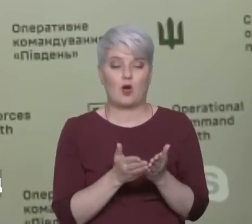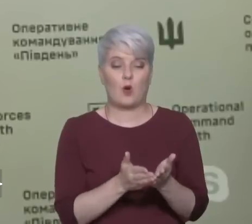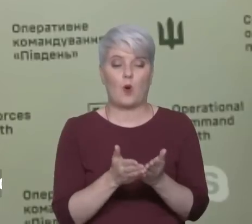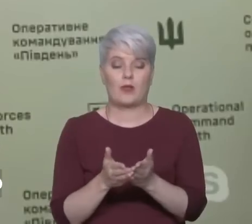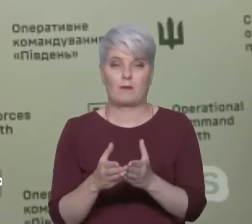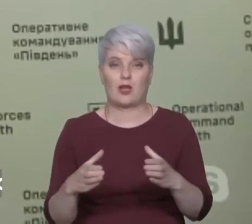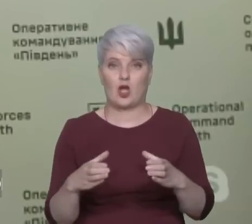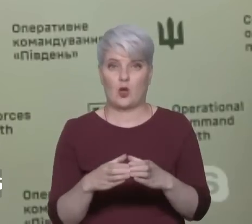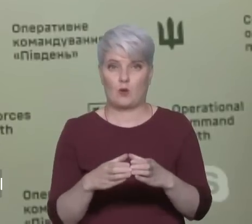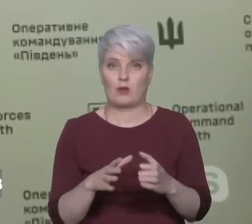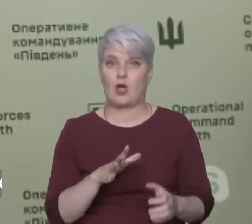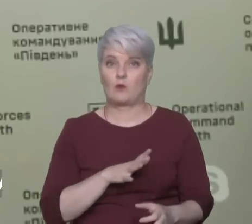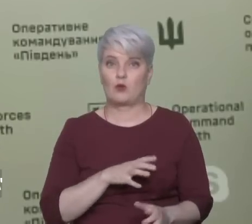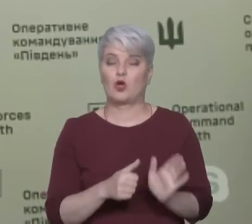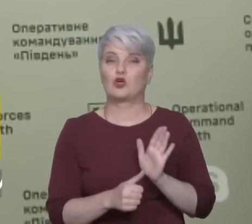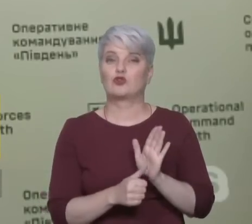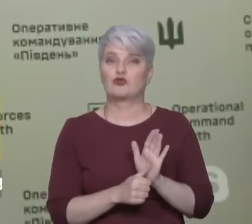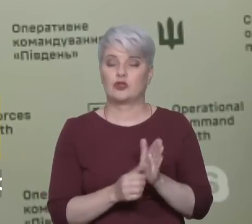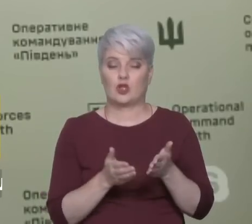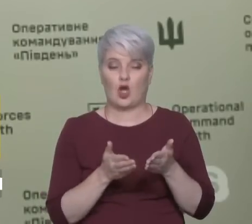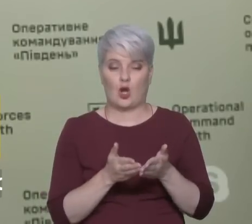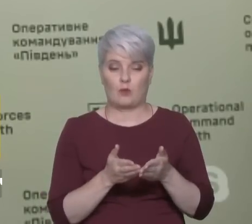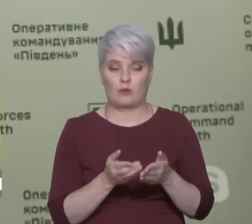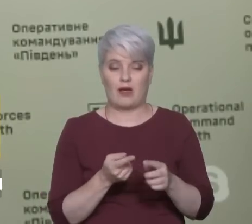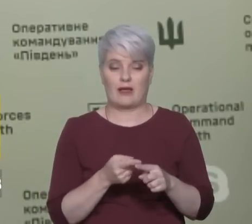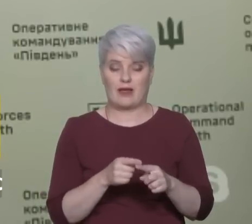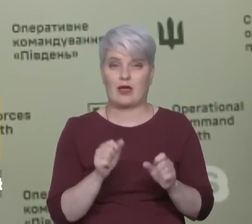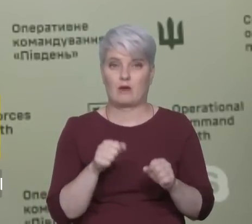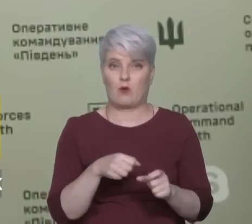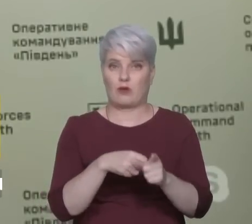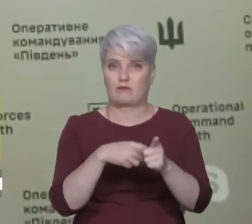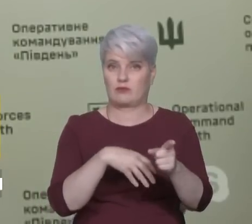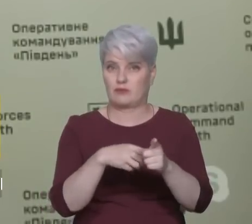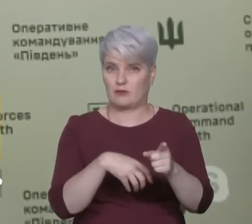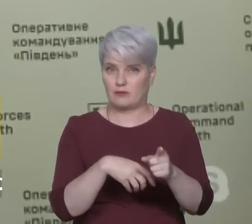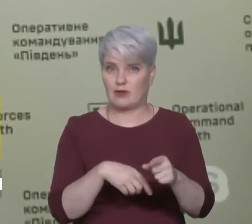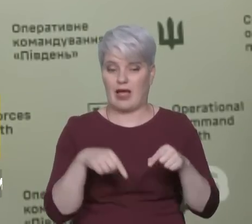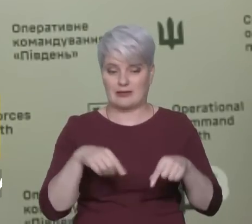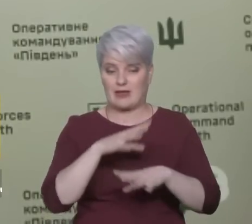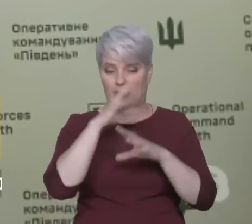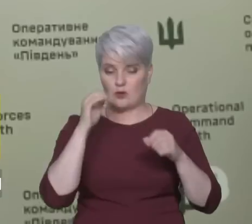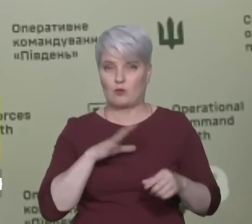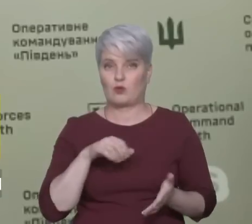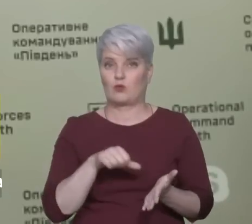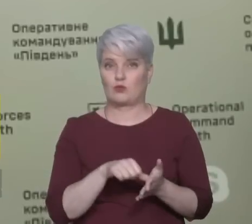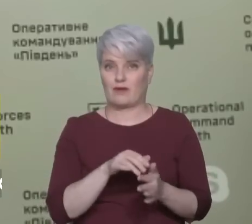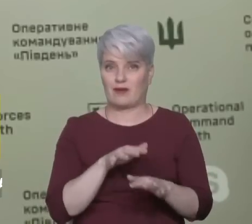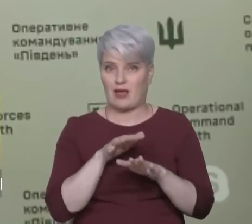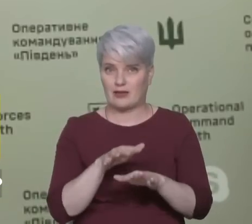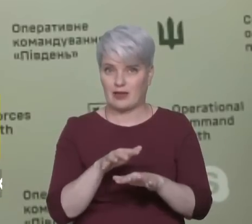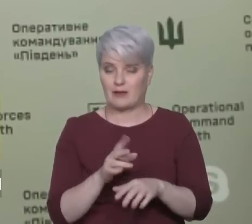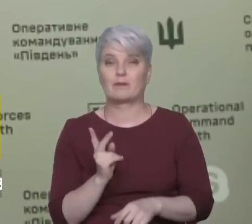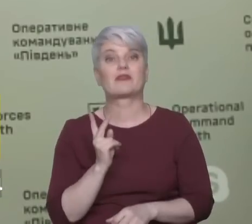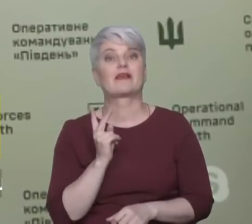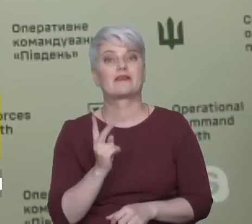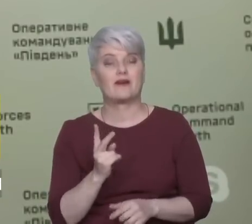6 ракетоносіїв, які фігурували протягом цієї ночі і були задіяні в атаці.